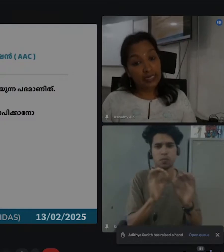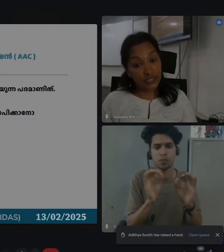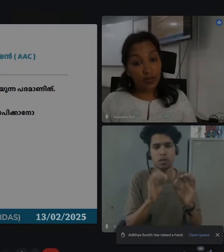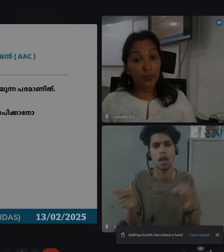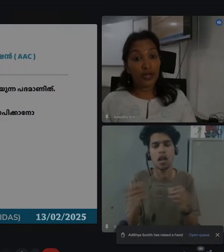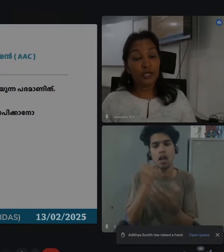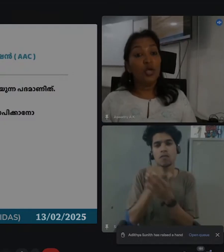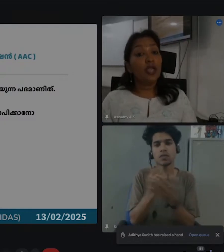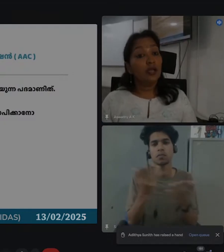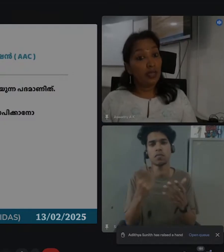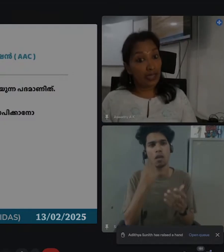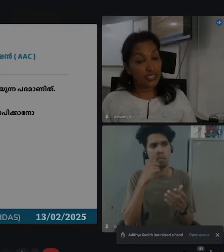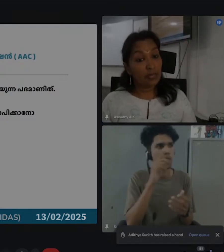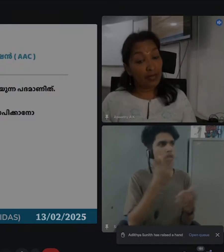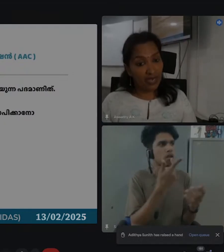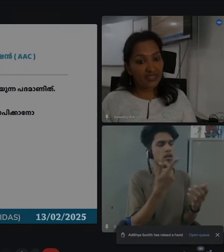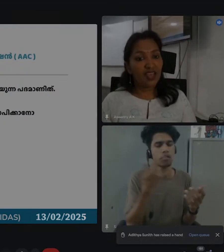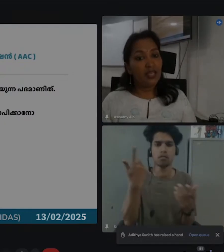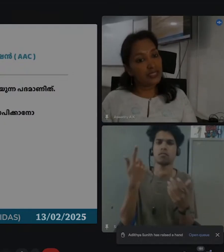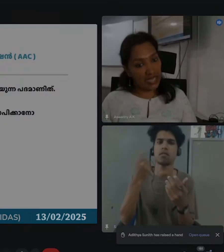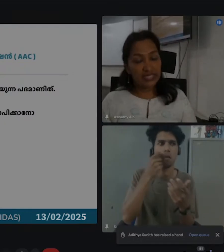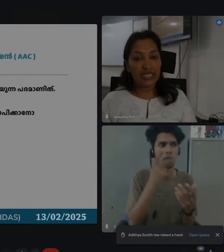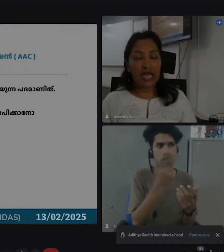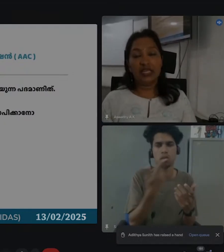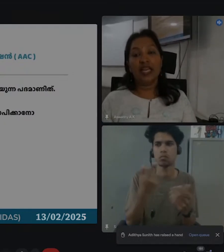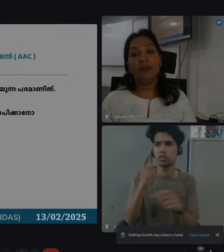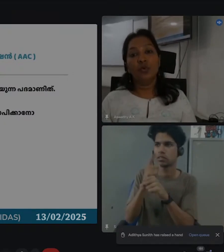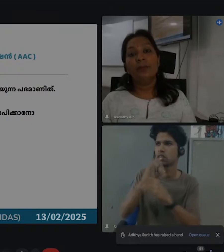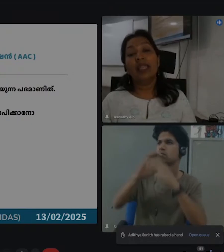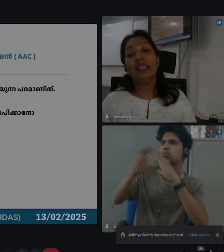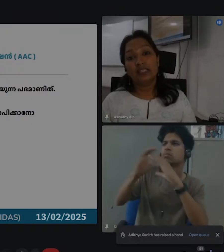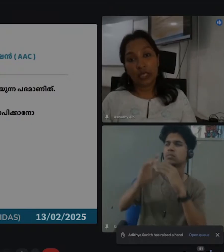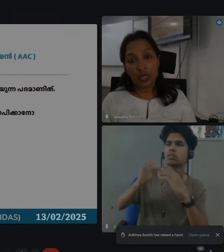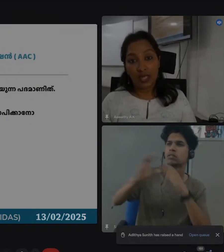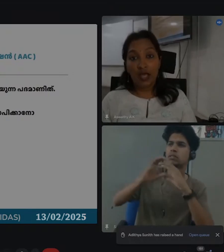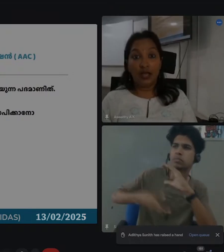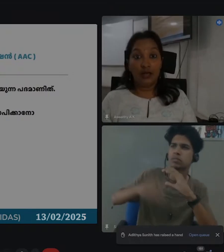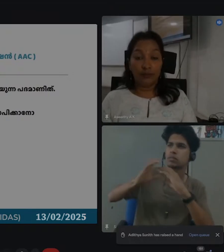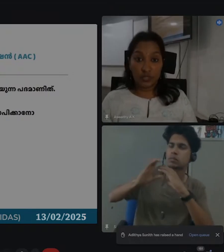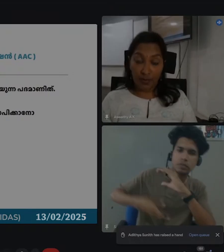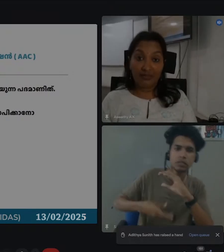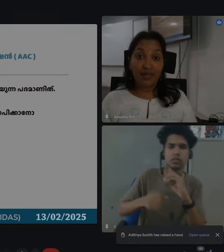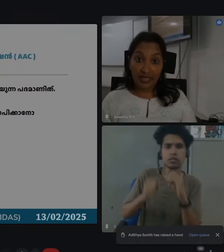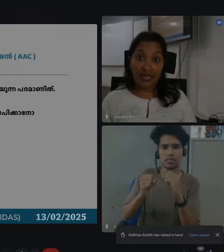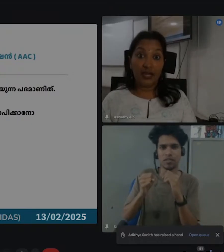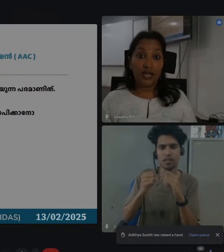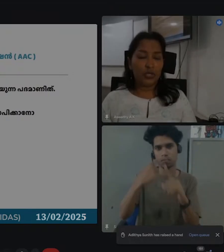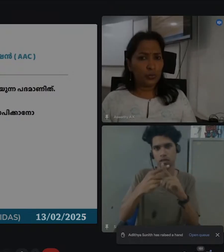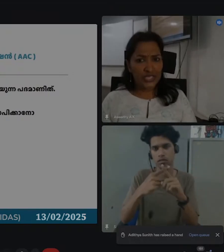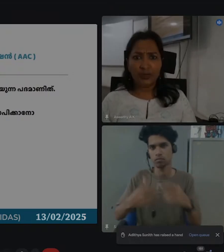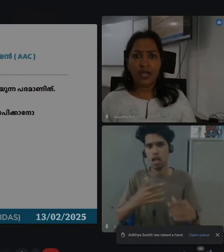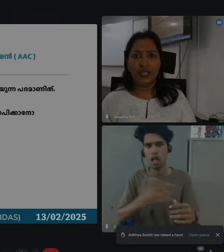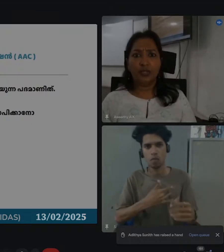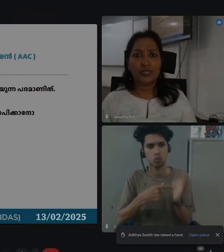അല്ലെങ്കിൽ ടീച്ചർമാരുമായിട്ടോ ആശയവിനിമയം നടത്താൻ സാധിക്കുന്നില്ല. അത് കാരണം കുഞ്ഞ് പലതരത്തിലുള്ള സ്വഭാവ വൈകല്യങ്ങൾ